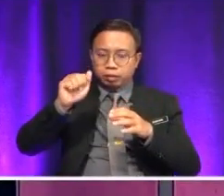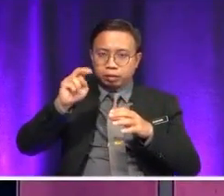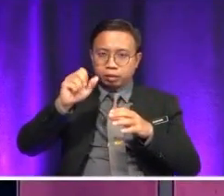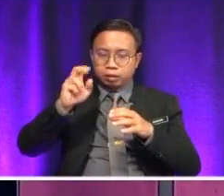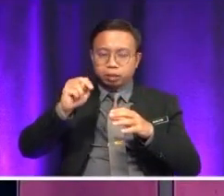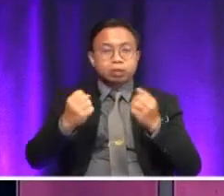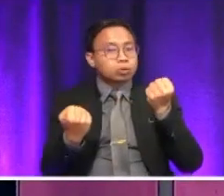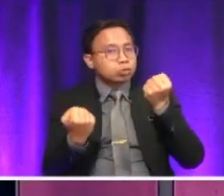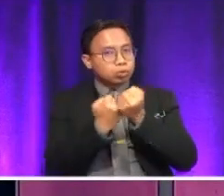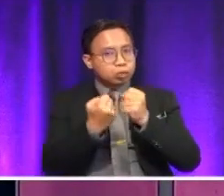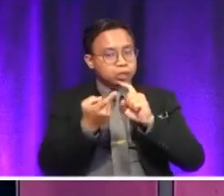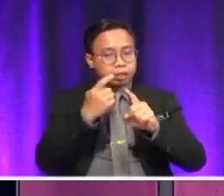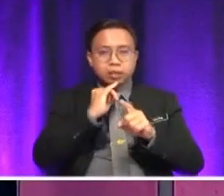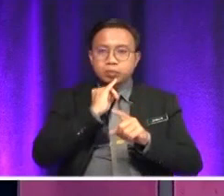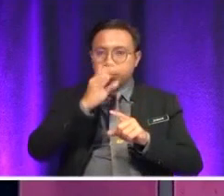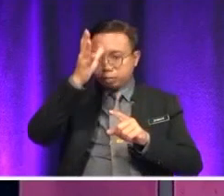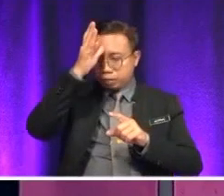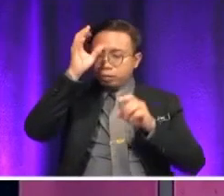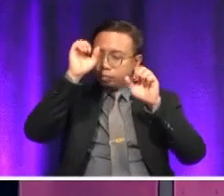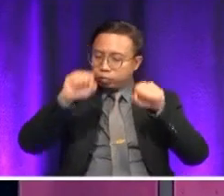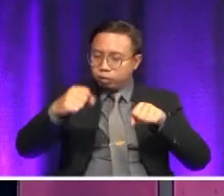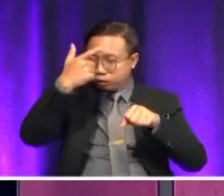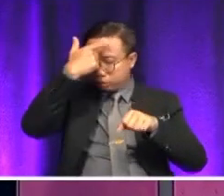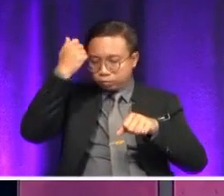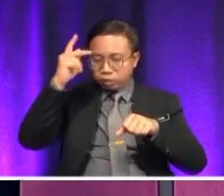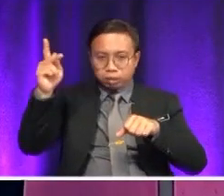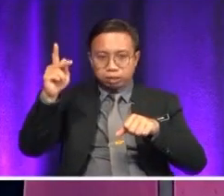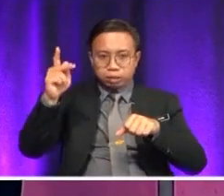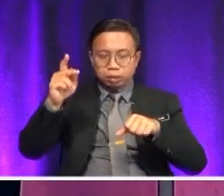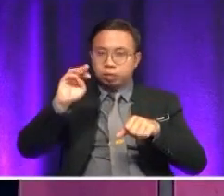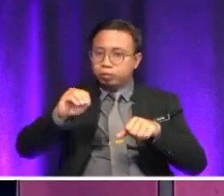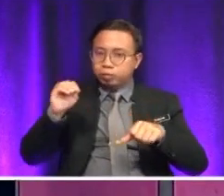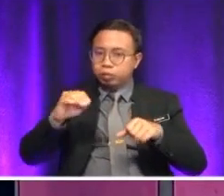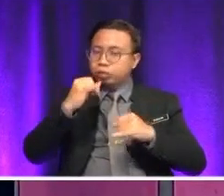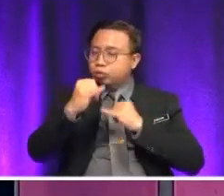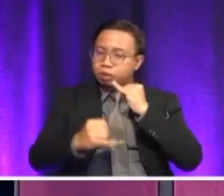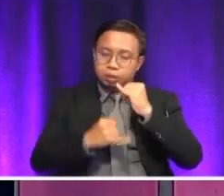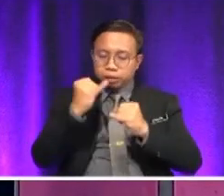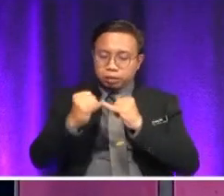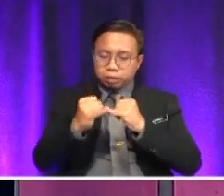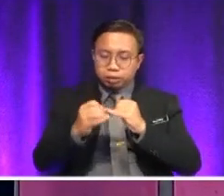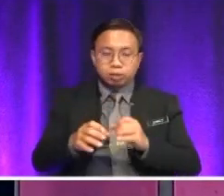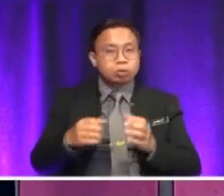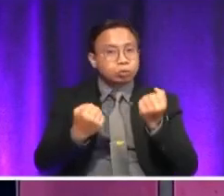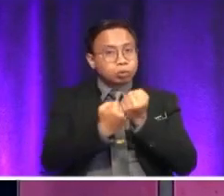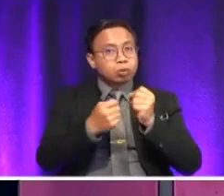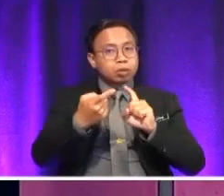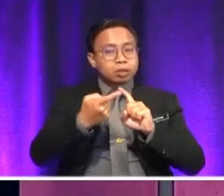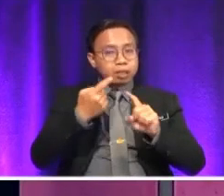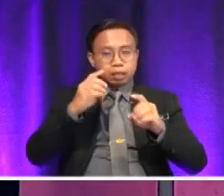sokongan daripada ibu bapa boleh menyebabkan murid itu berjaya. Dan juga sokongan daripada